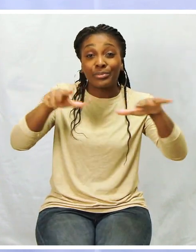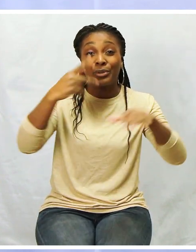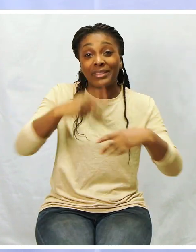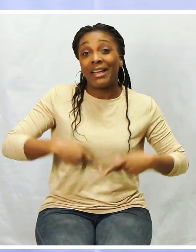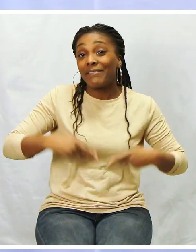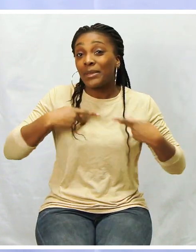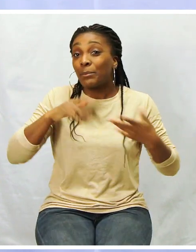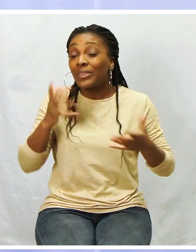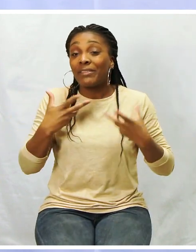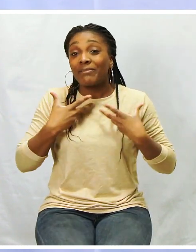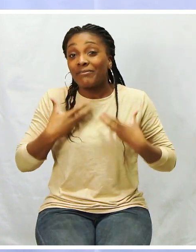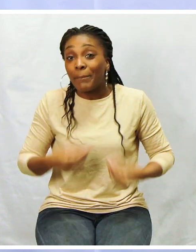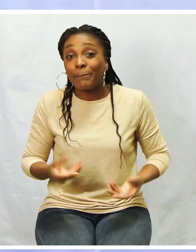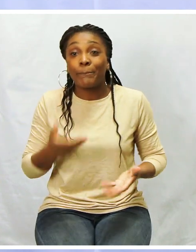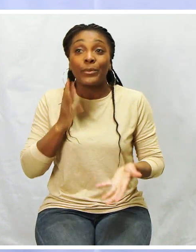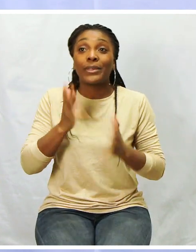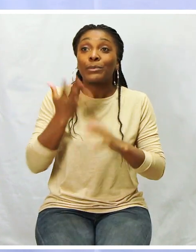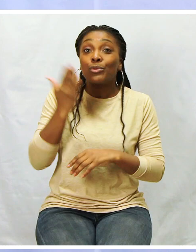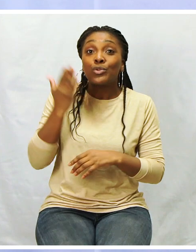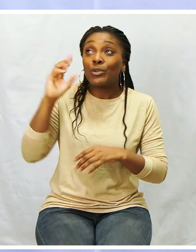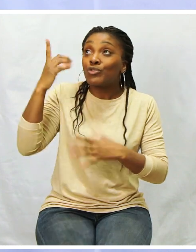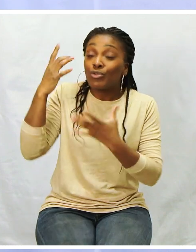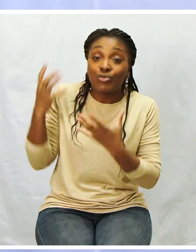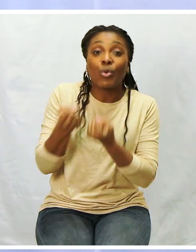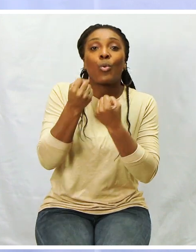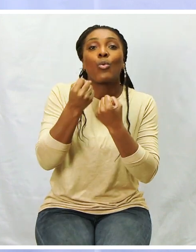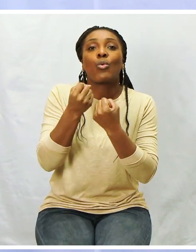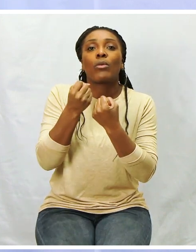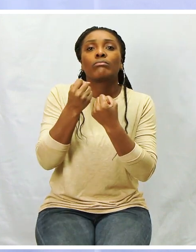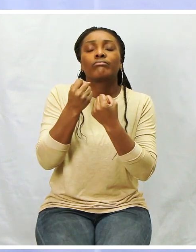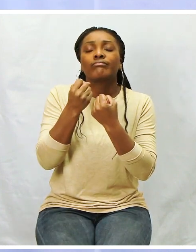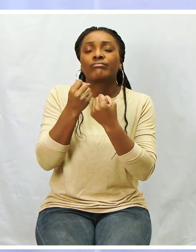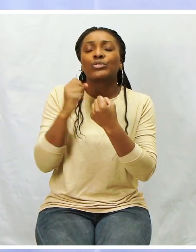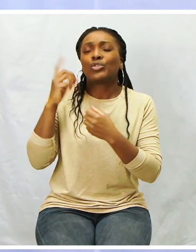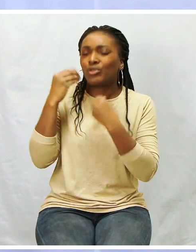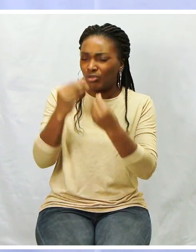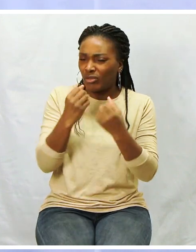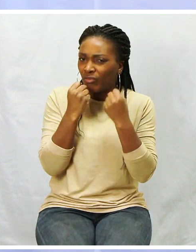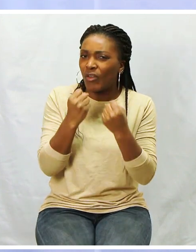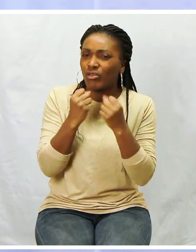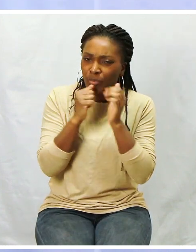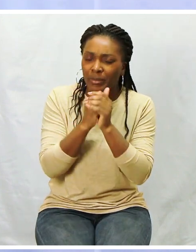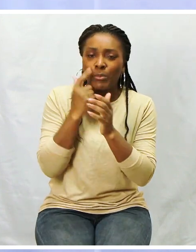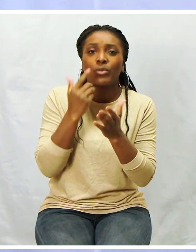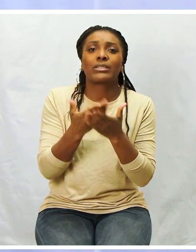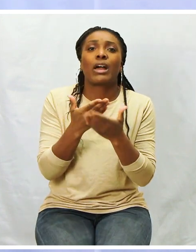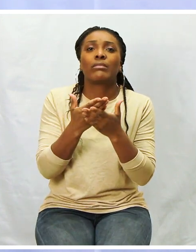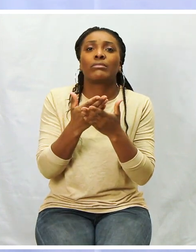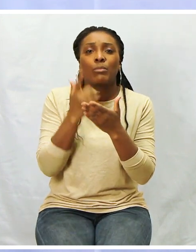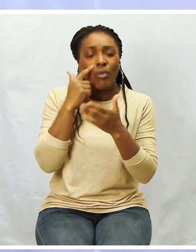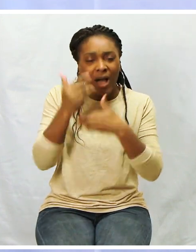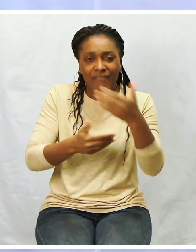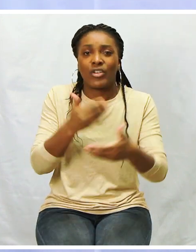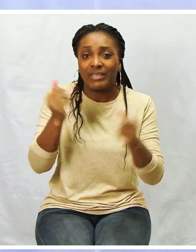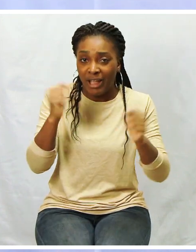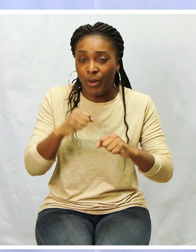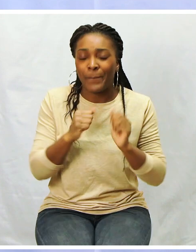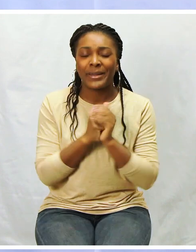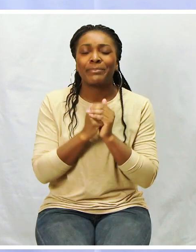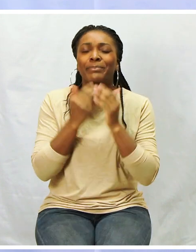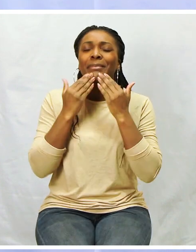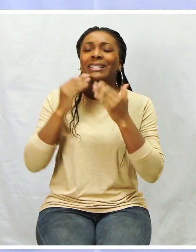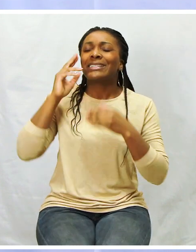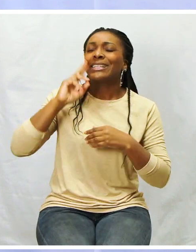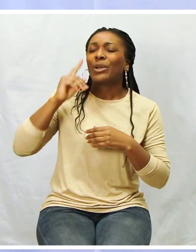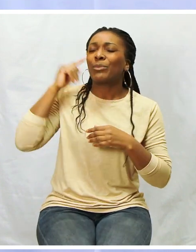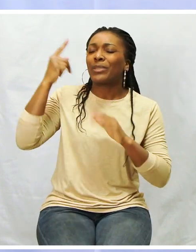est faible aujourd'hui, qui a besoin du secours de Dieu, que Dieu vienne te fortifier aussi et puis t'entraîner vers l'avant. On va prier. Merci